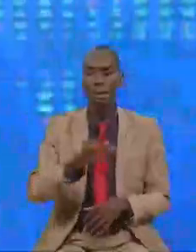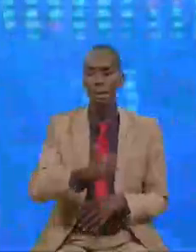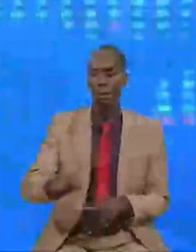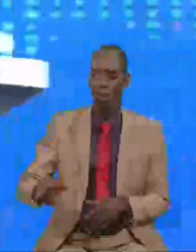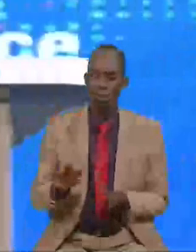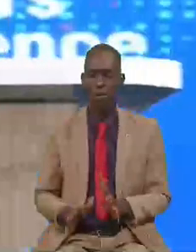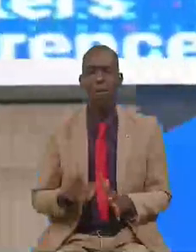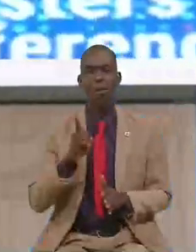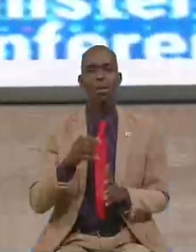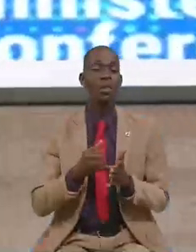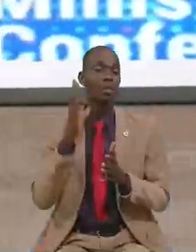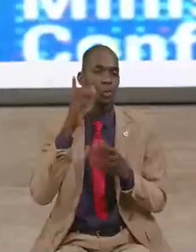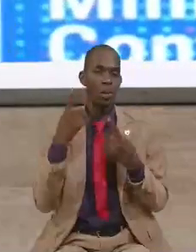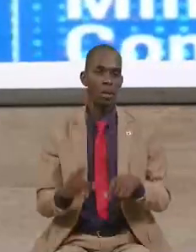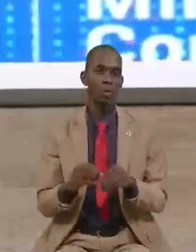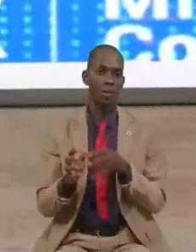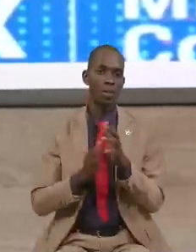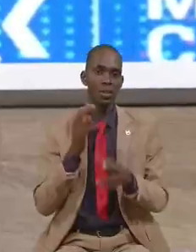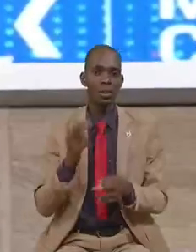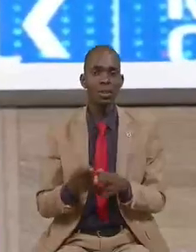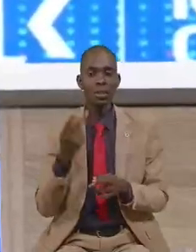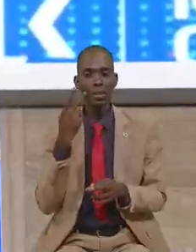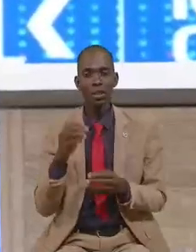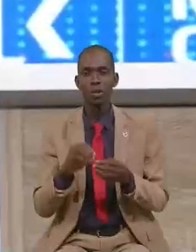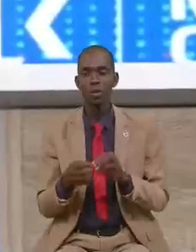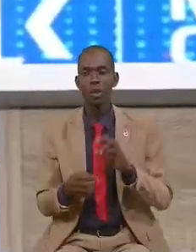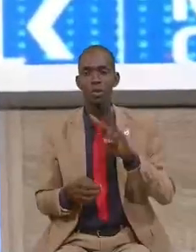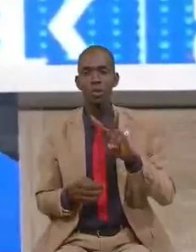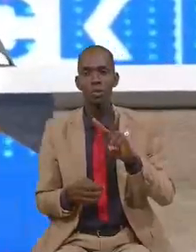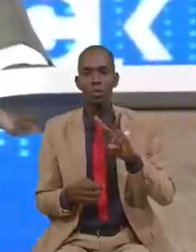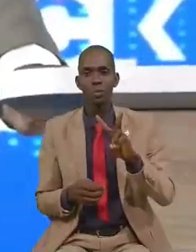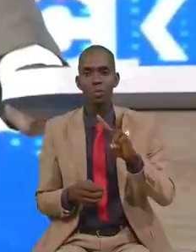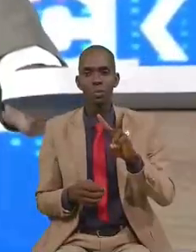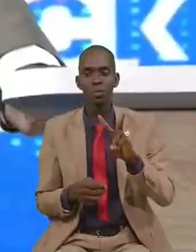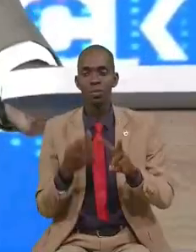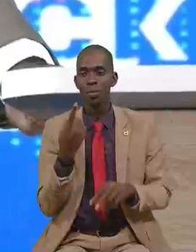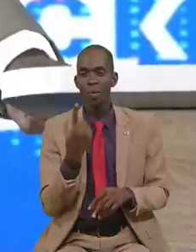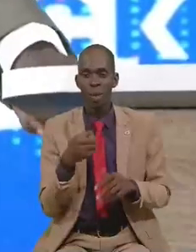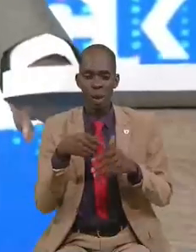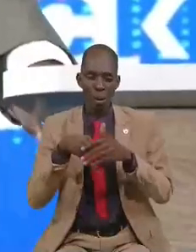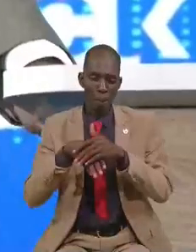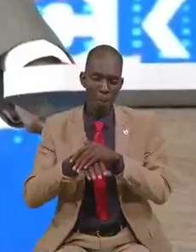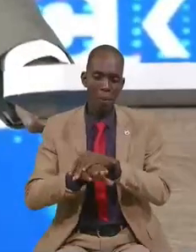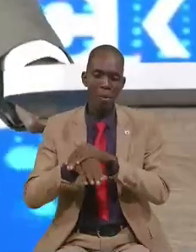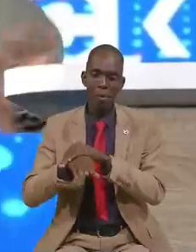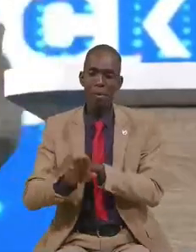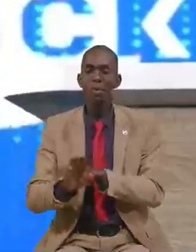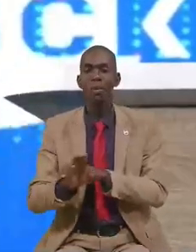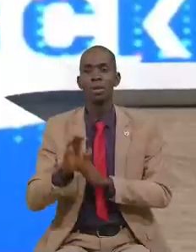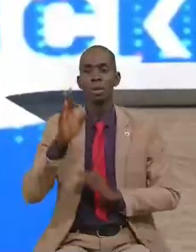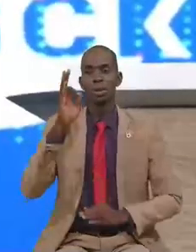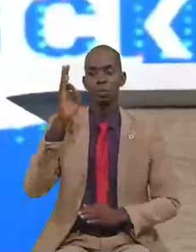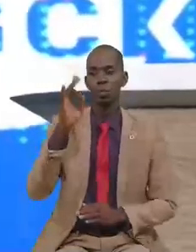arriver. Deuxième élément maintenant, la prédication pénétrante des